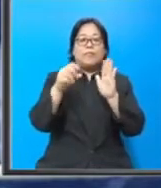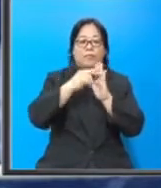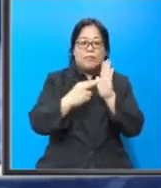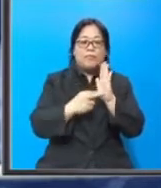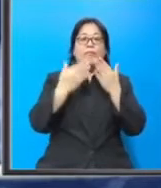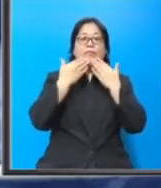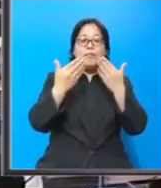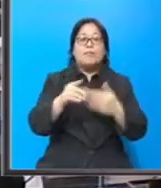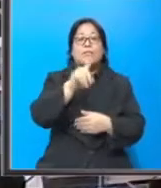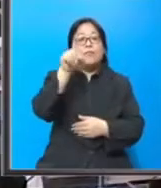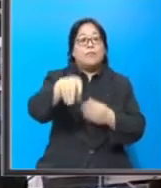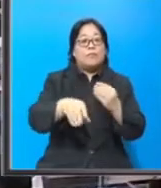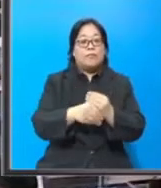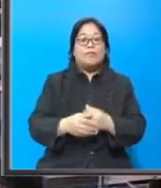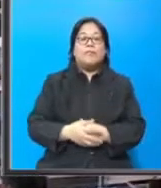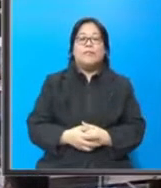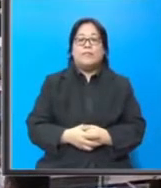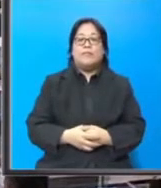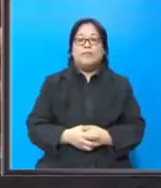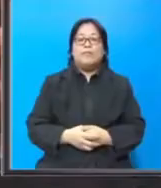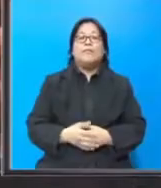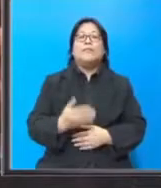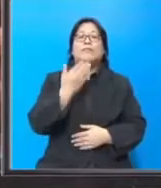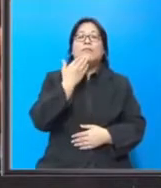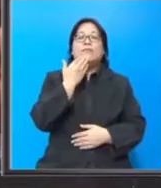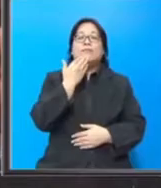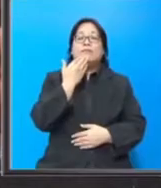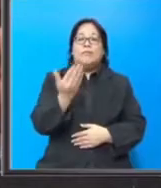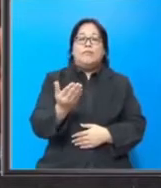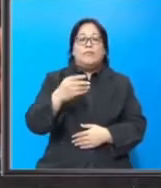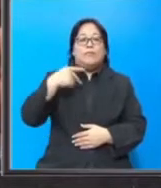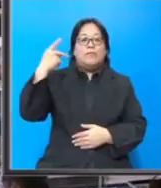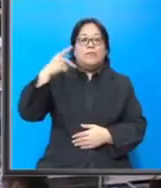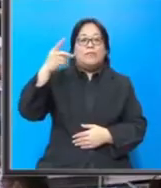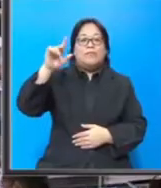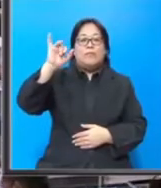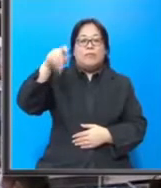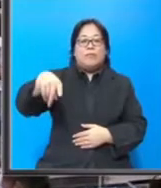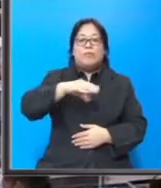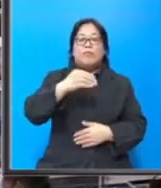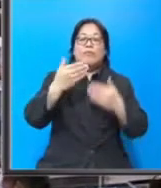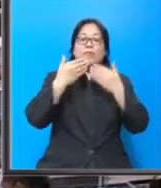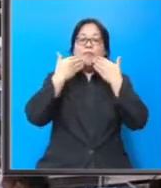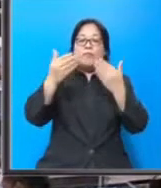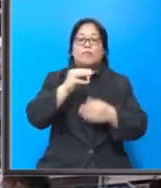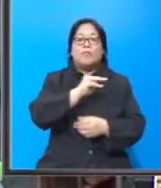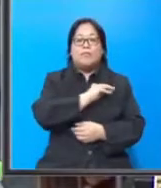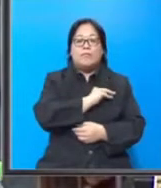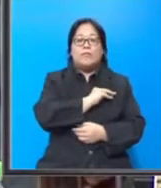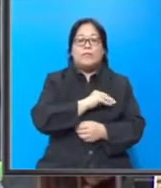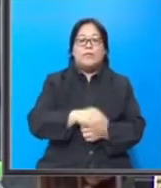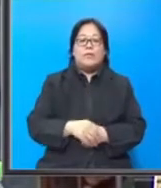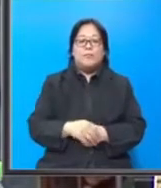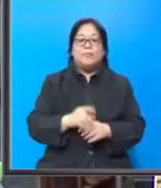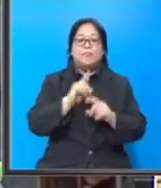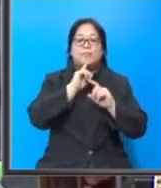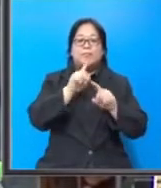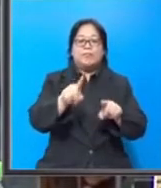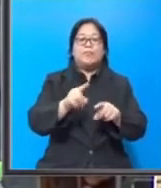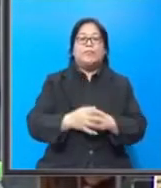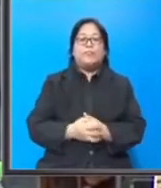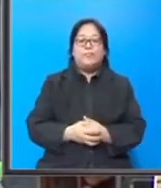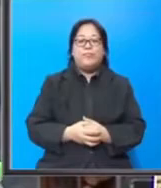kasih. Soalan tambahan? Terima kasih, Puan Speaker, dan terima kasih kepada Menteri atas jawapan